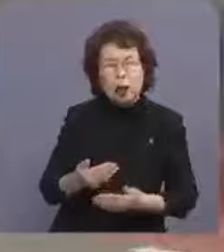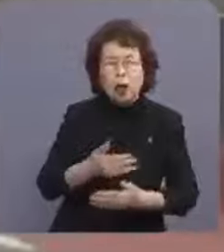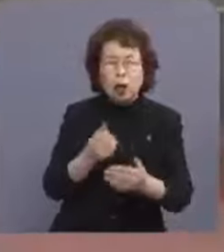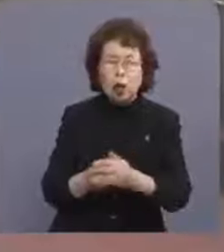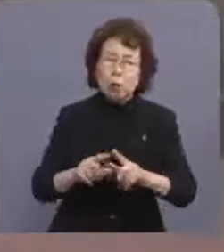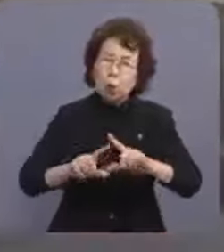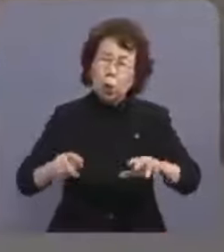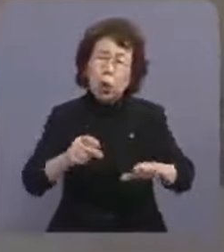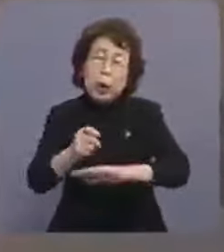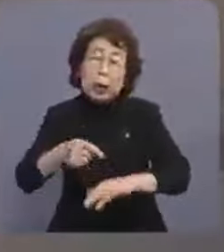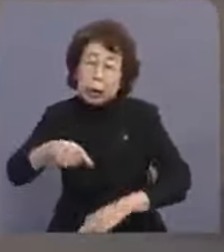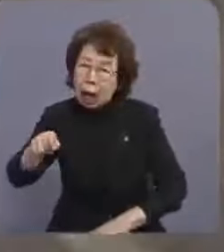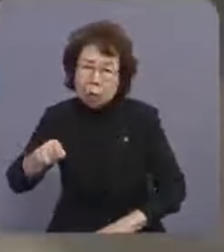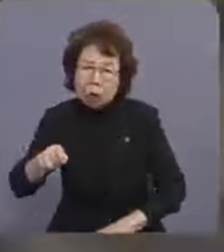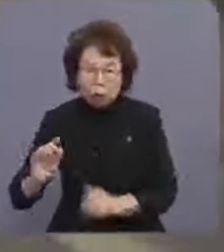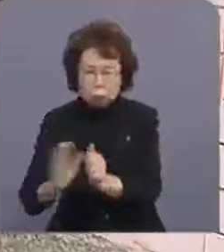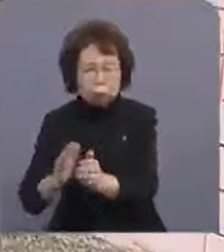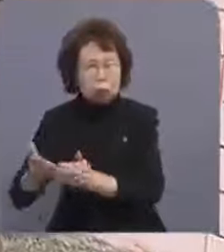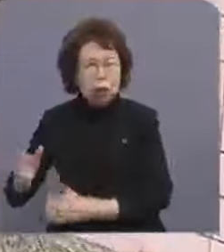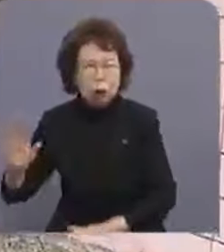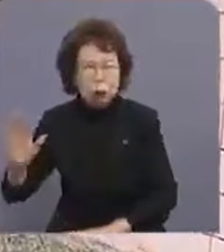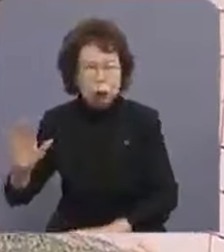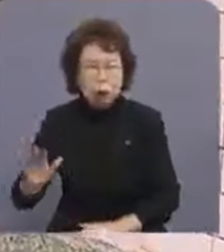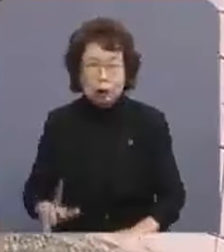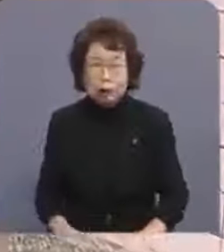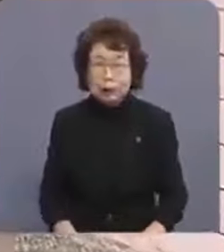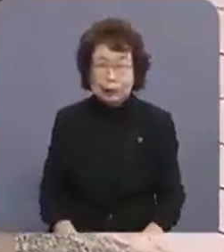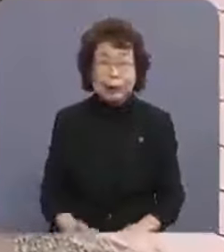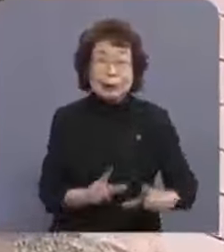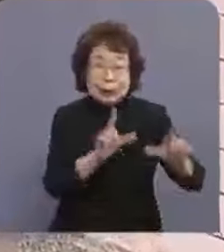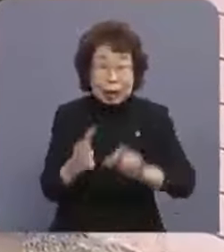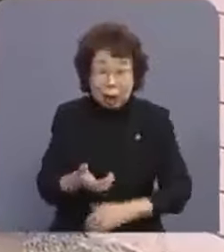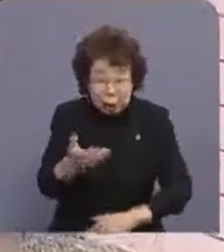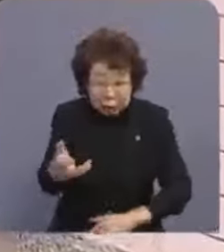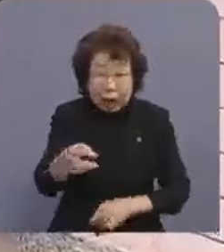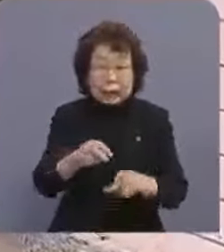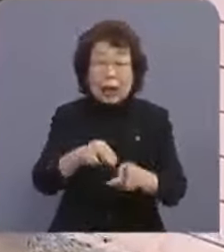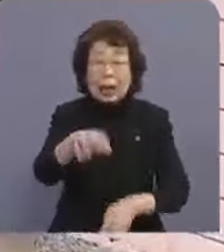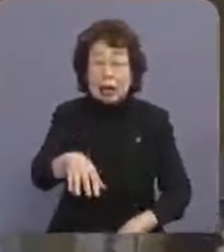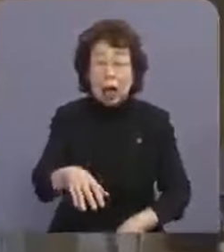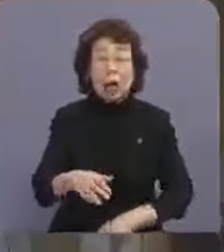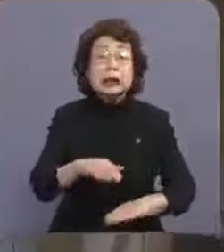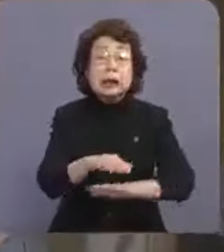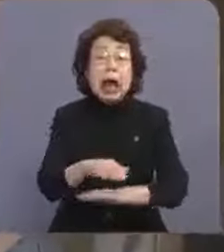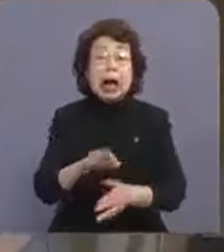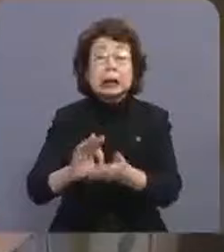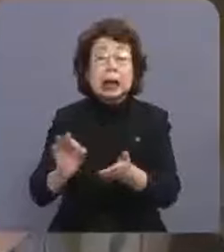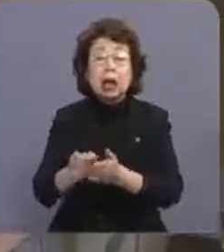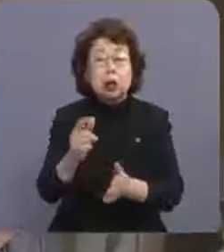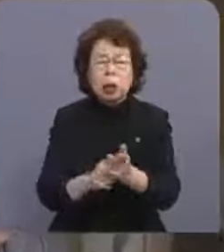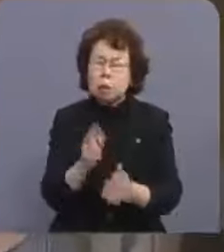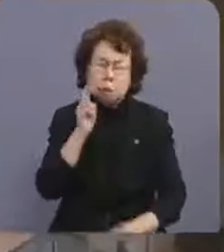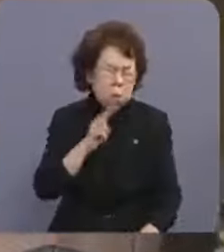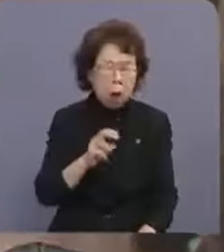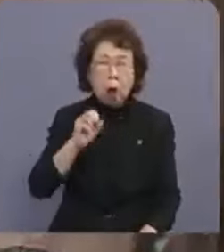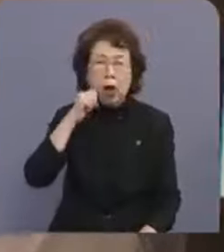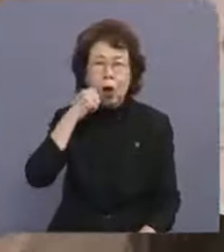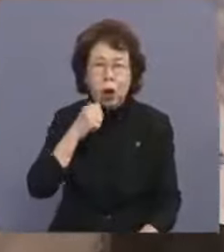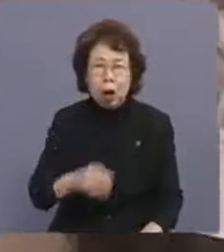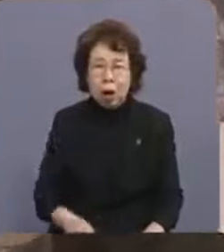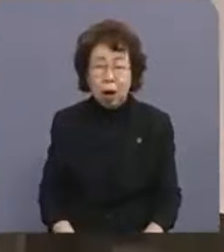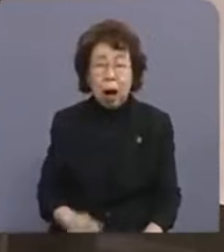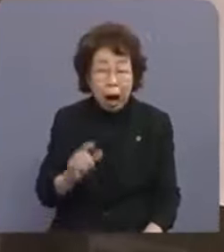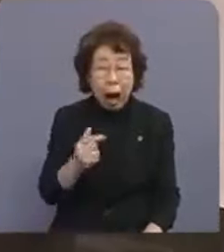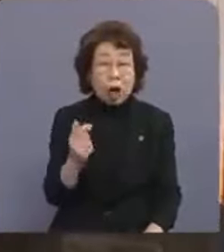일반 택시를 타면 그런 거는 없잖아요. 하지만 생활이동지원센터 차를 이용하기는 하늘의 별따기 수준. 운행